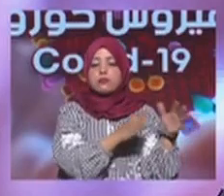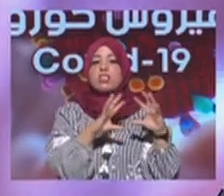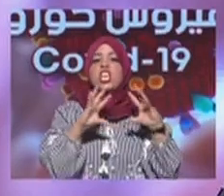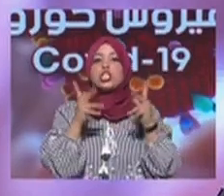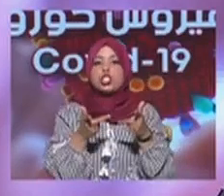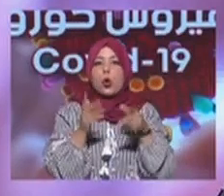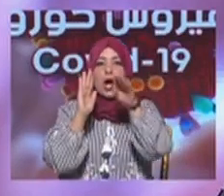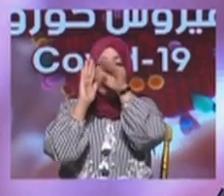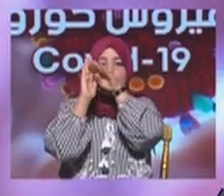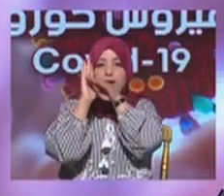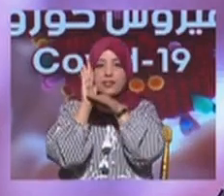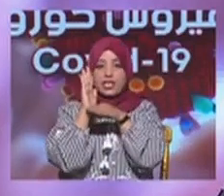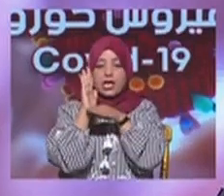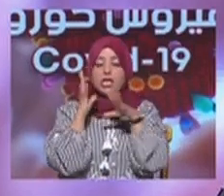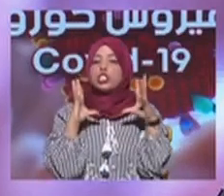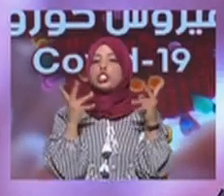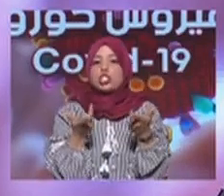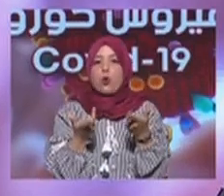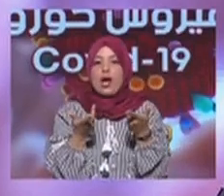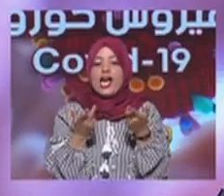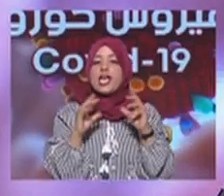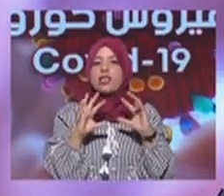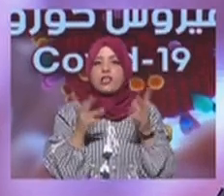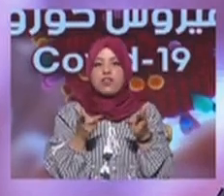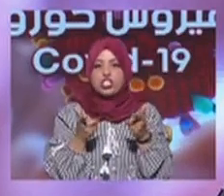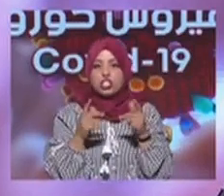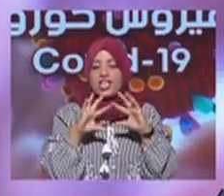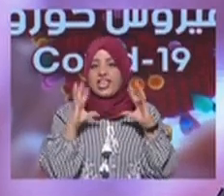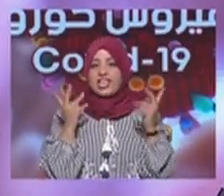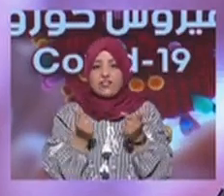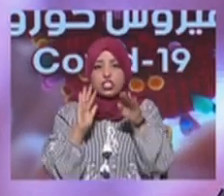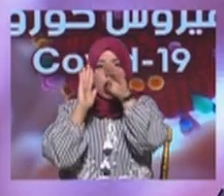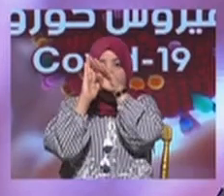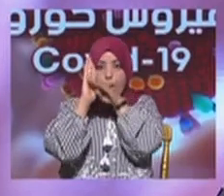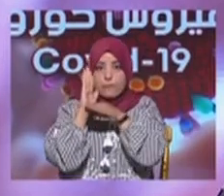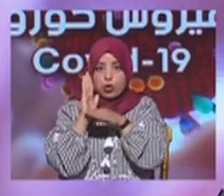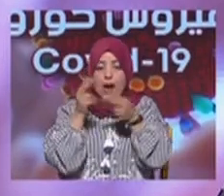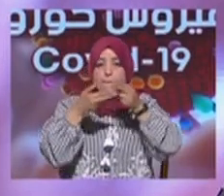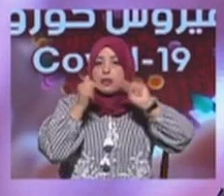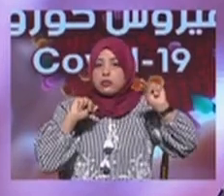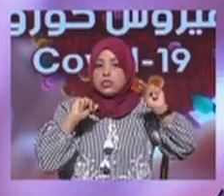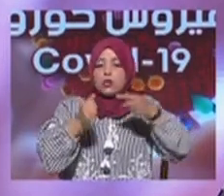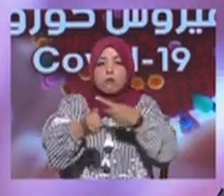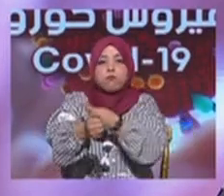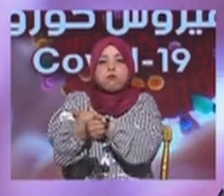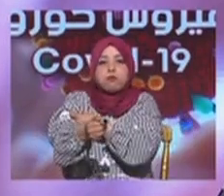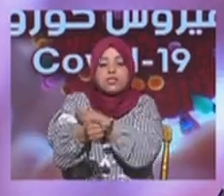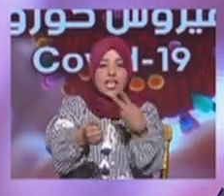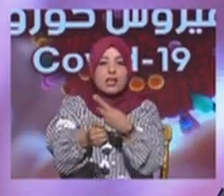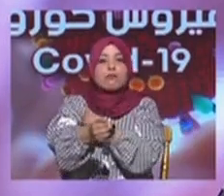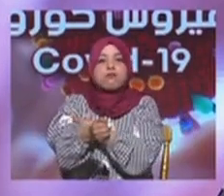باش نعملوا امصال منه؟ هل باش نستعملوه نجموش نهار من نهارات نعملوا احنا الفاكسان؟ احنا ان شاء